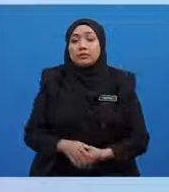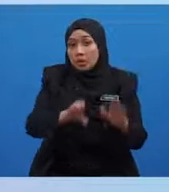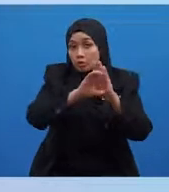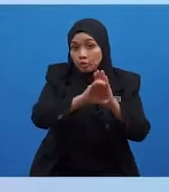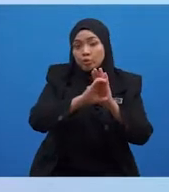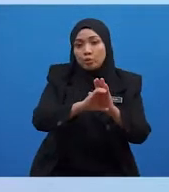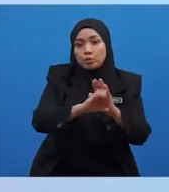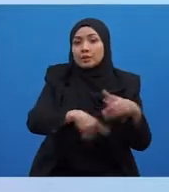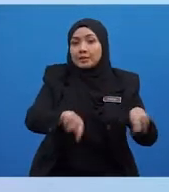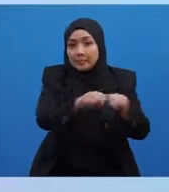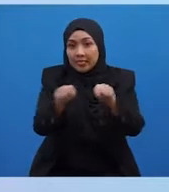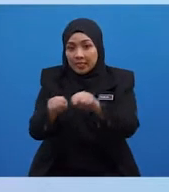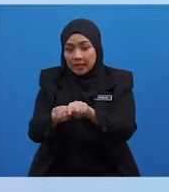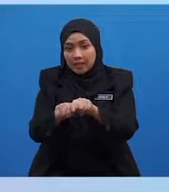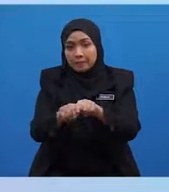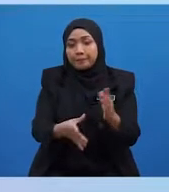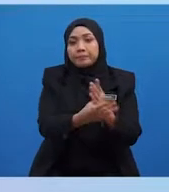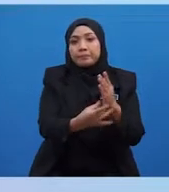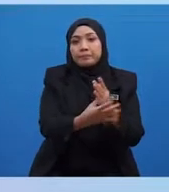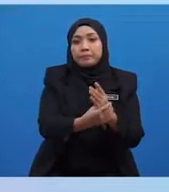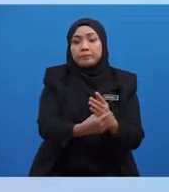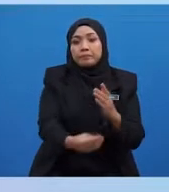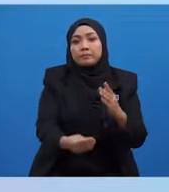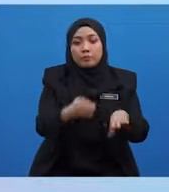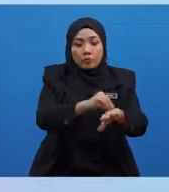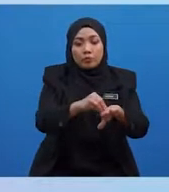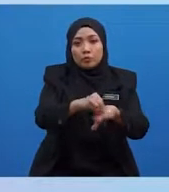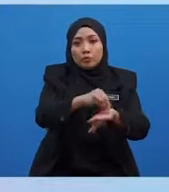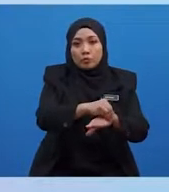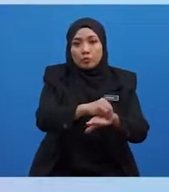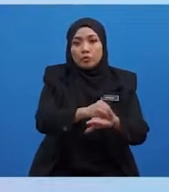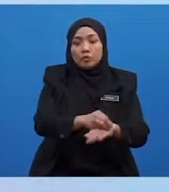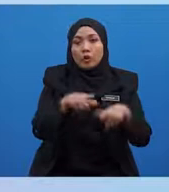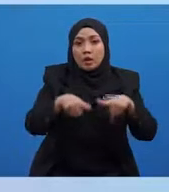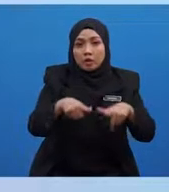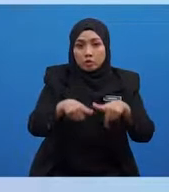Contohnya adalah seperti minyak kelapa sawit, kayu balak dan getah.